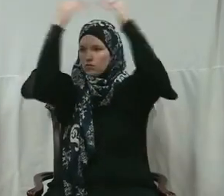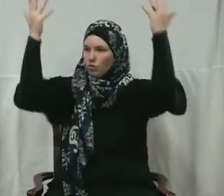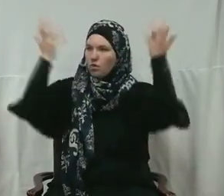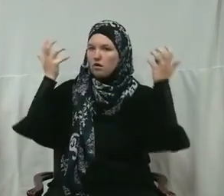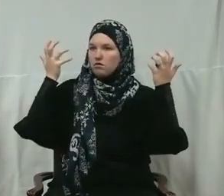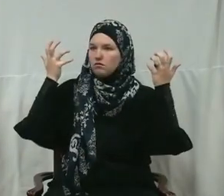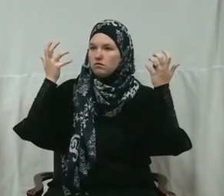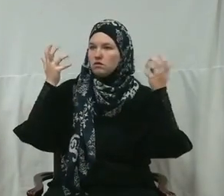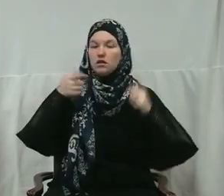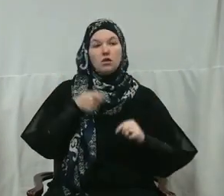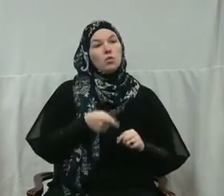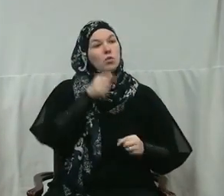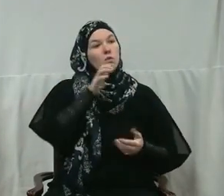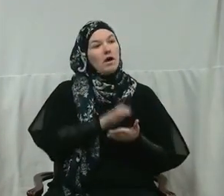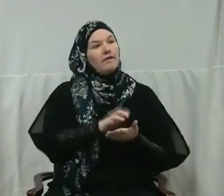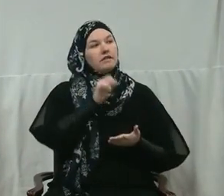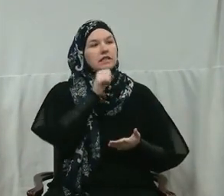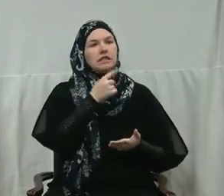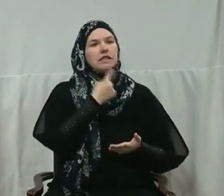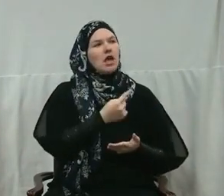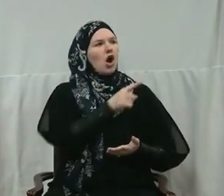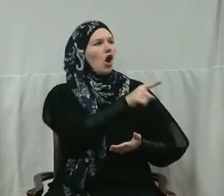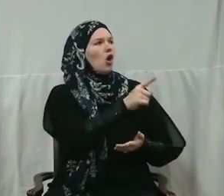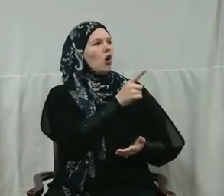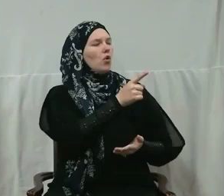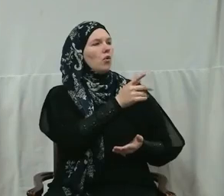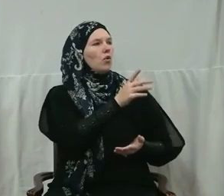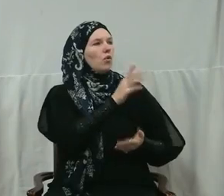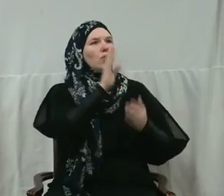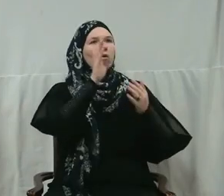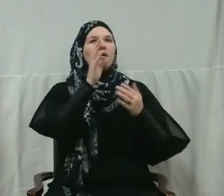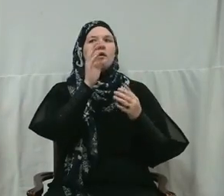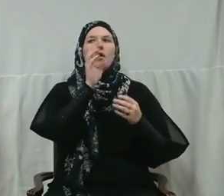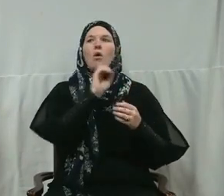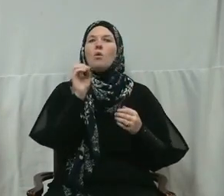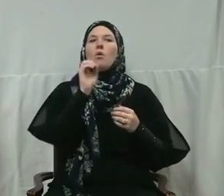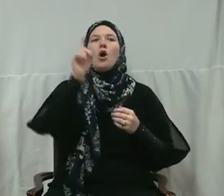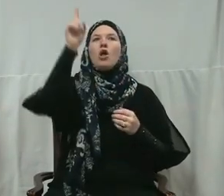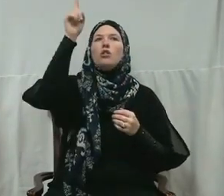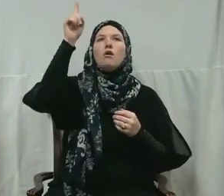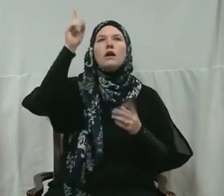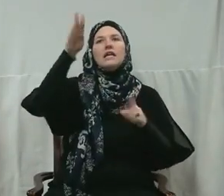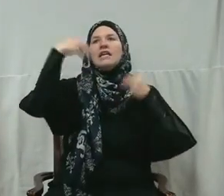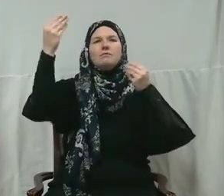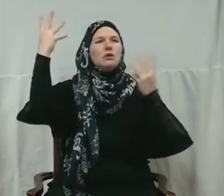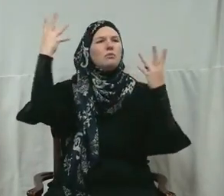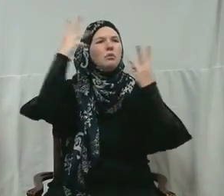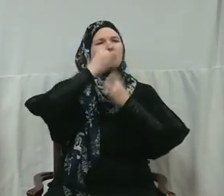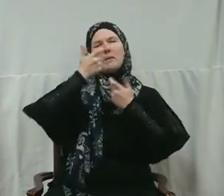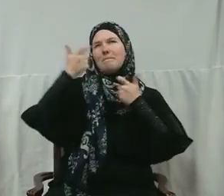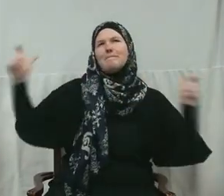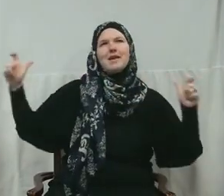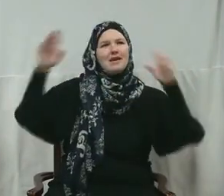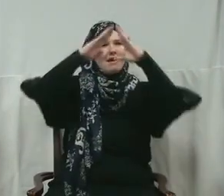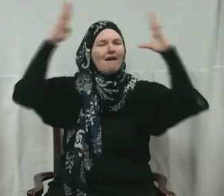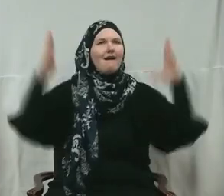بيتا. She didn't say a palace in paradise. Oh Allah, build me a house with you.